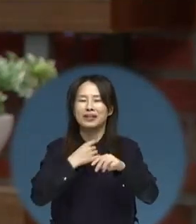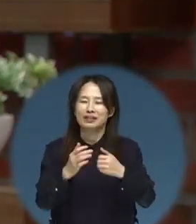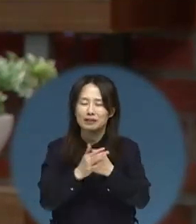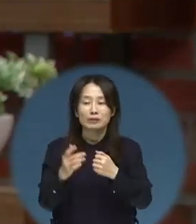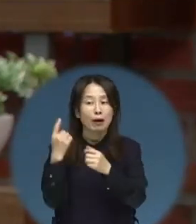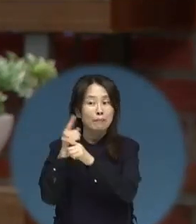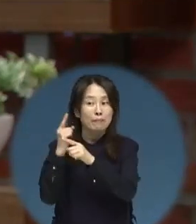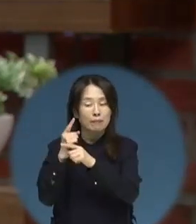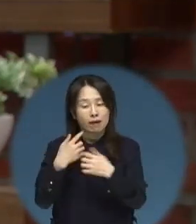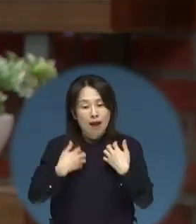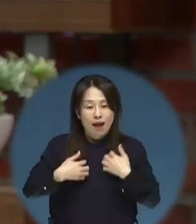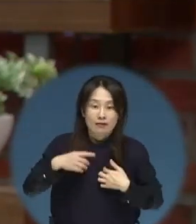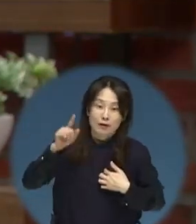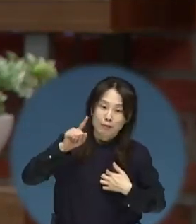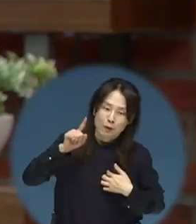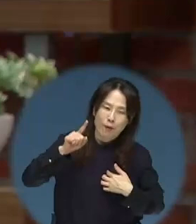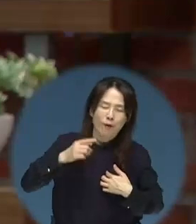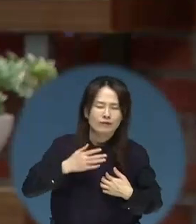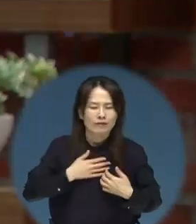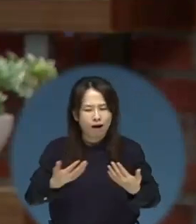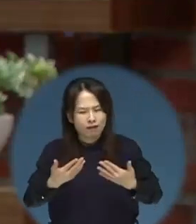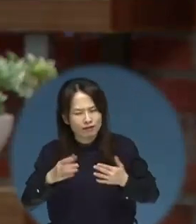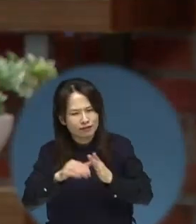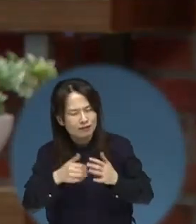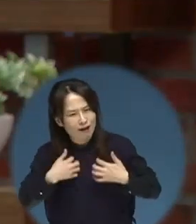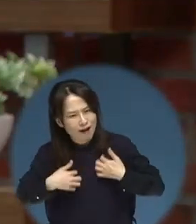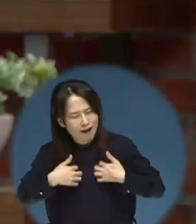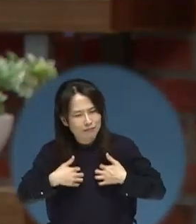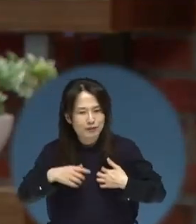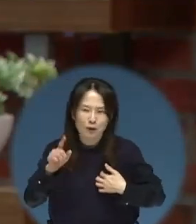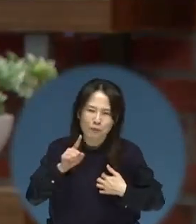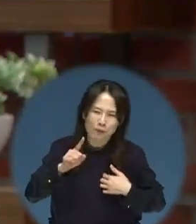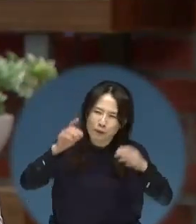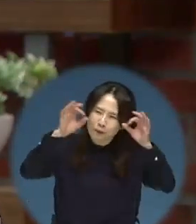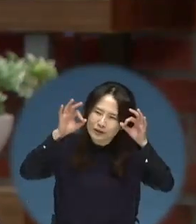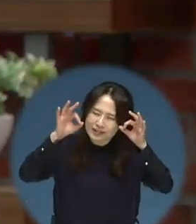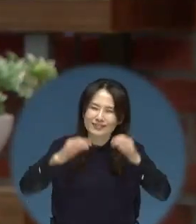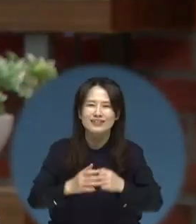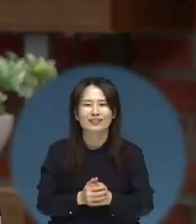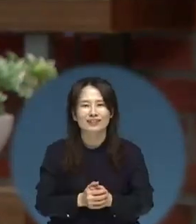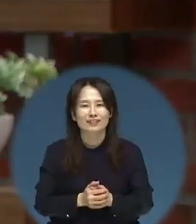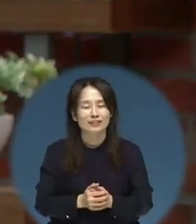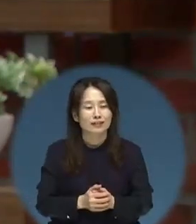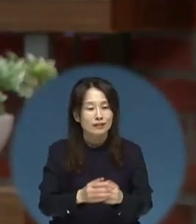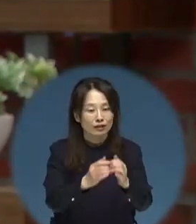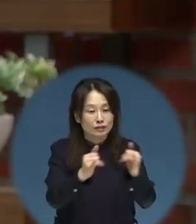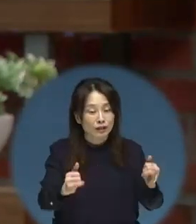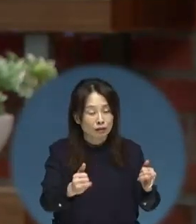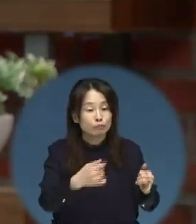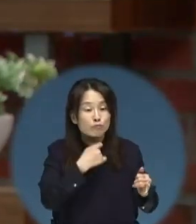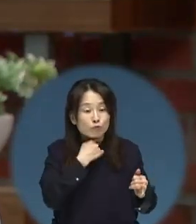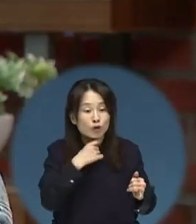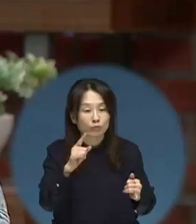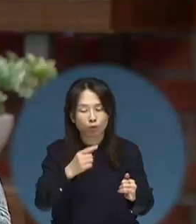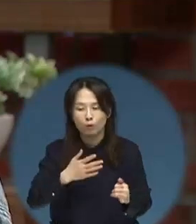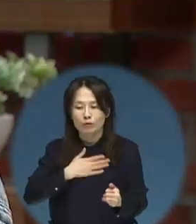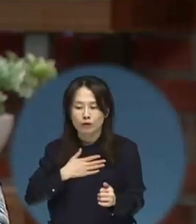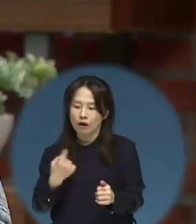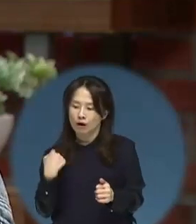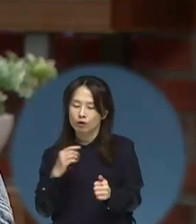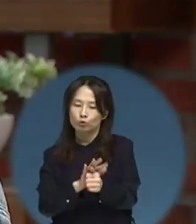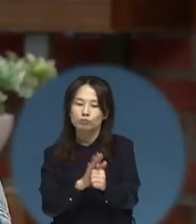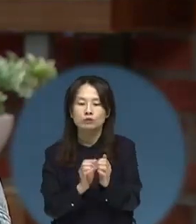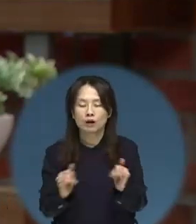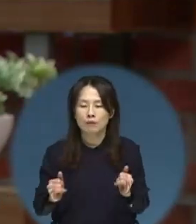재밌는 것들을 찾아요. 제가 즐겁고 제가 행복해야 주민들이 가장 원하는 게 저의 행복이더라고요. 네, 저의